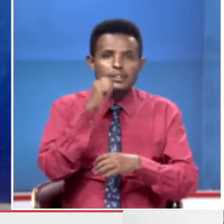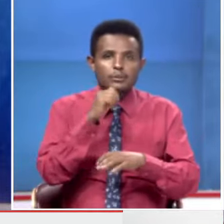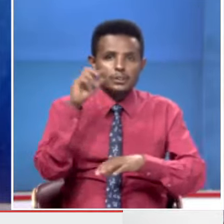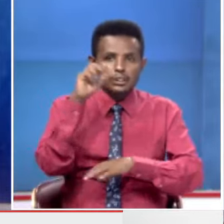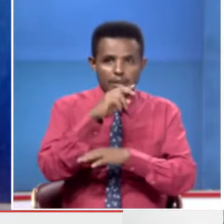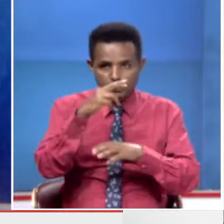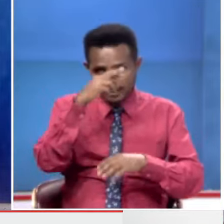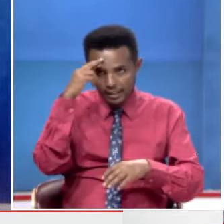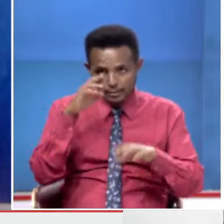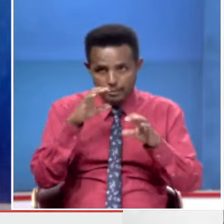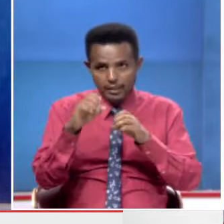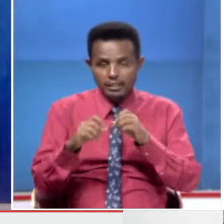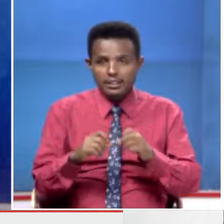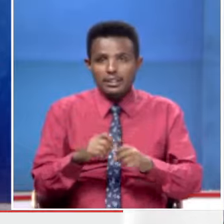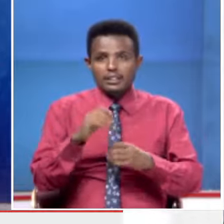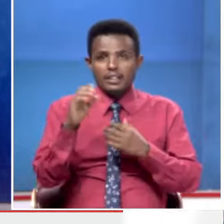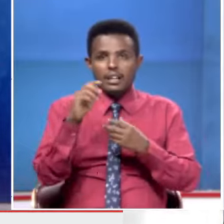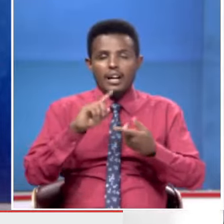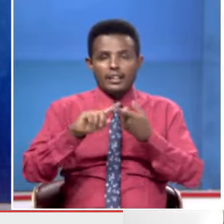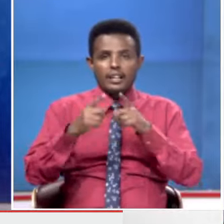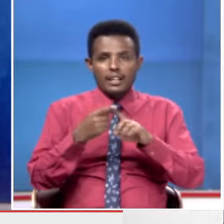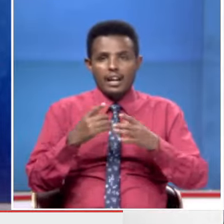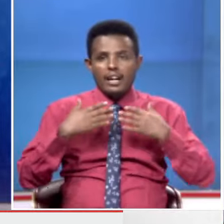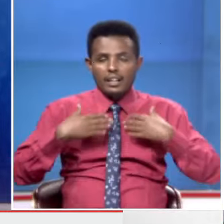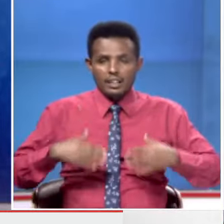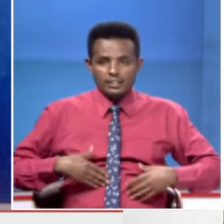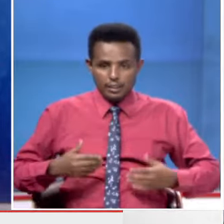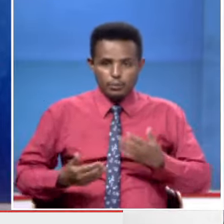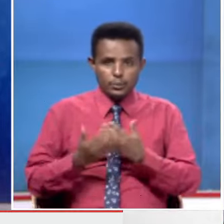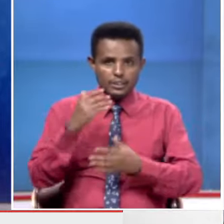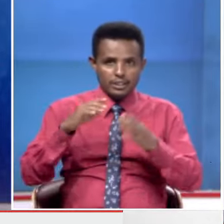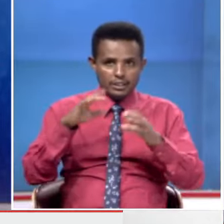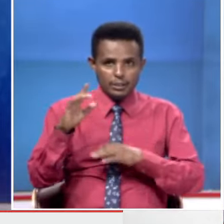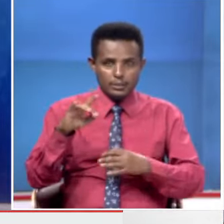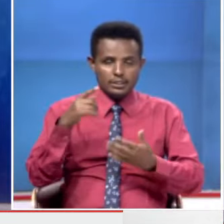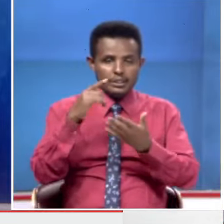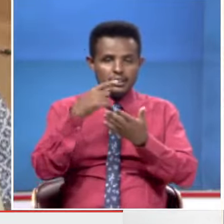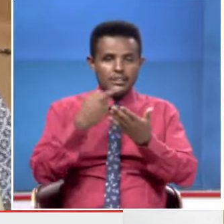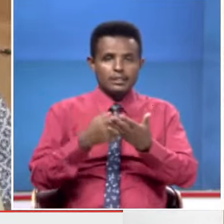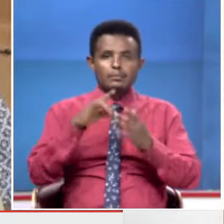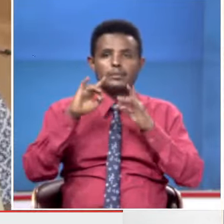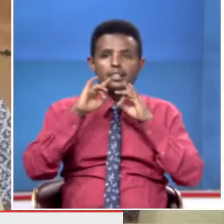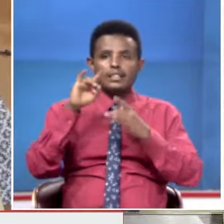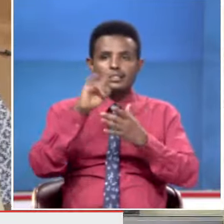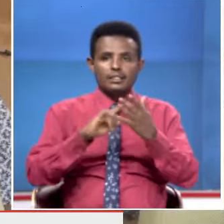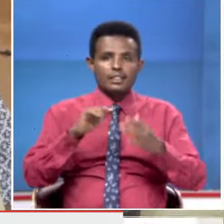በማድረግ ከአጋር አካላት ጋር ውይይት አካሂዷል። የዚህንም ዜና ዝርዝር ከአዲስ አለማየሁ እንከታተል።